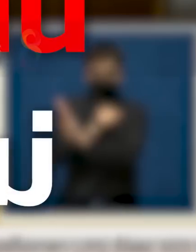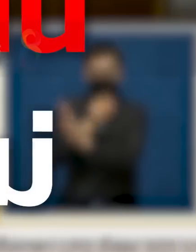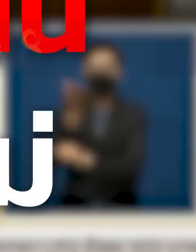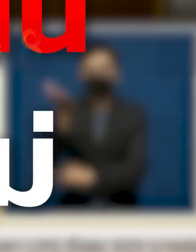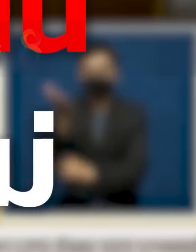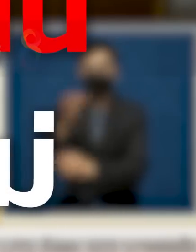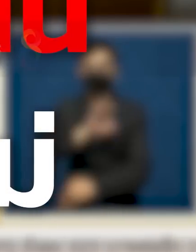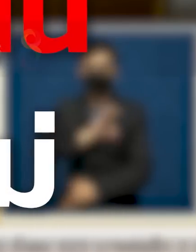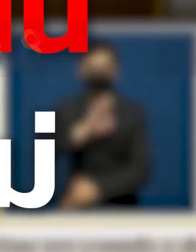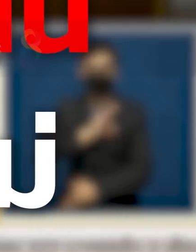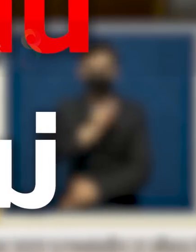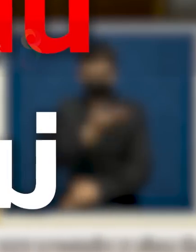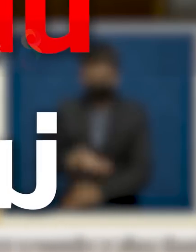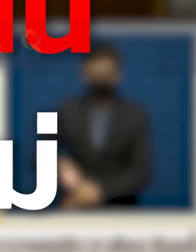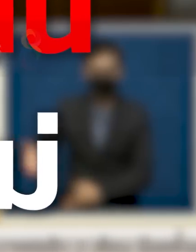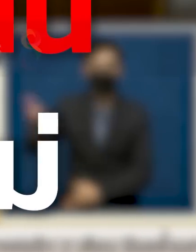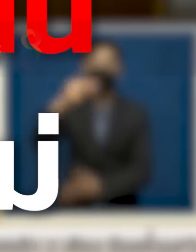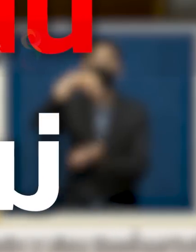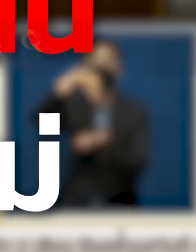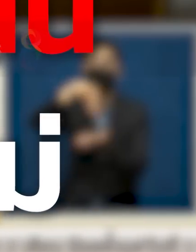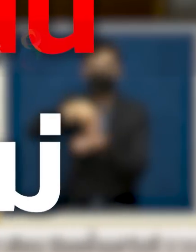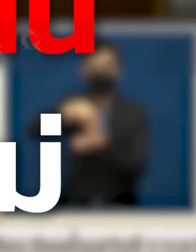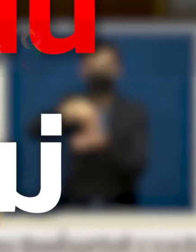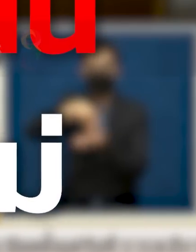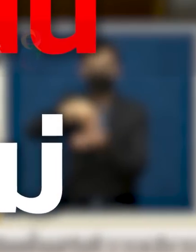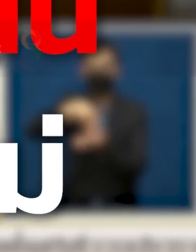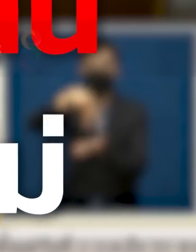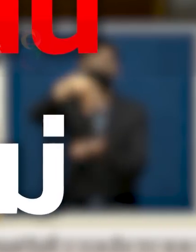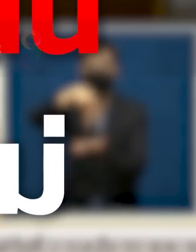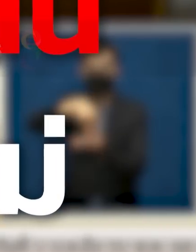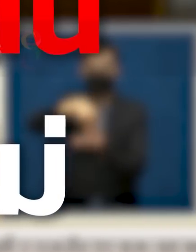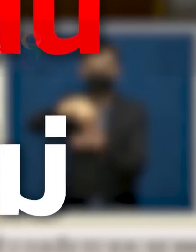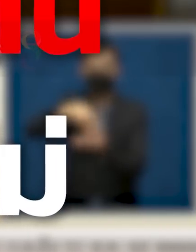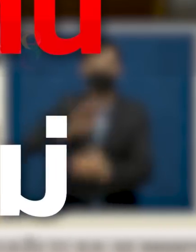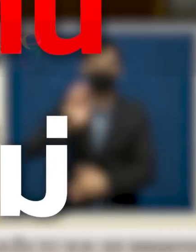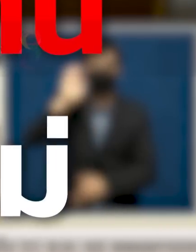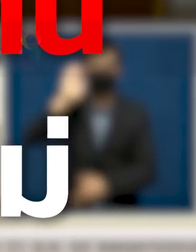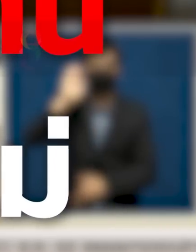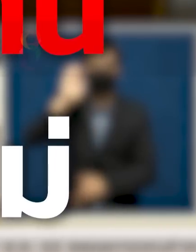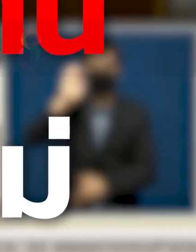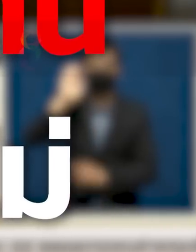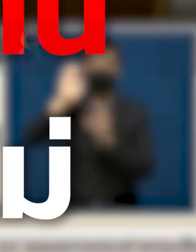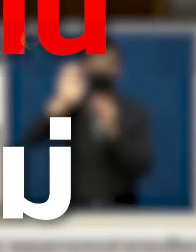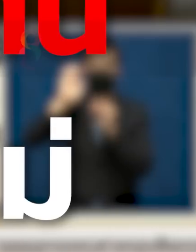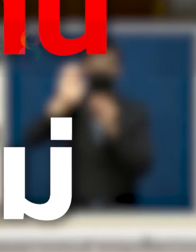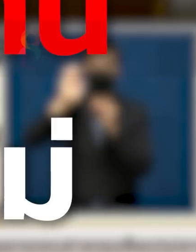สมาชิกทุกท่านนะครับได้โปรดยืนขึ้นเพื่อปฏิญาณตน